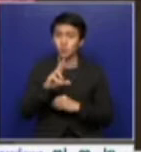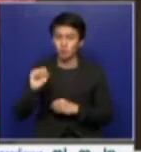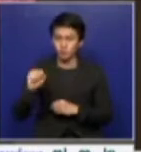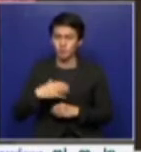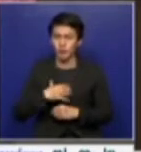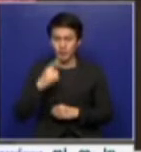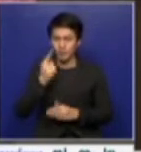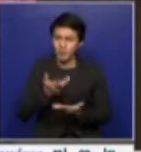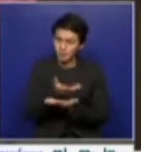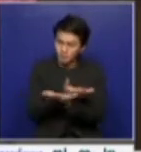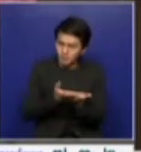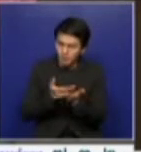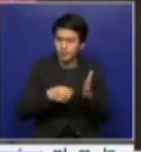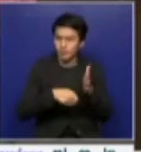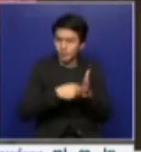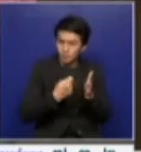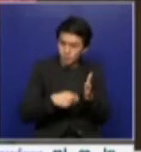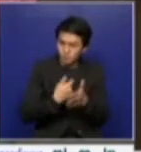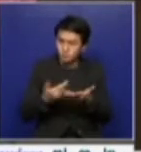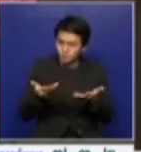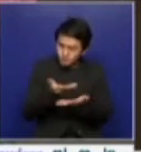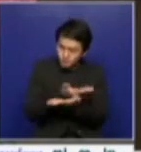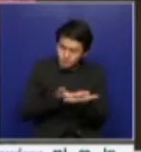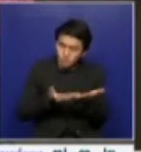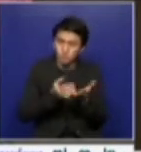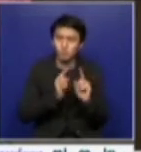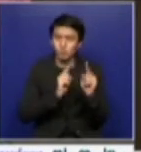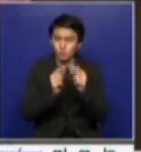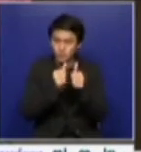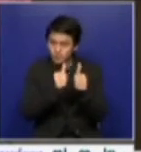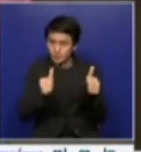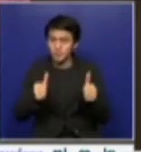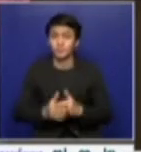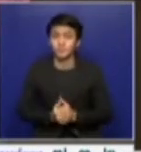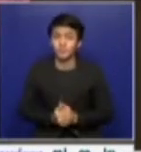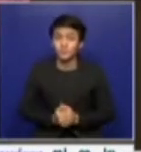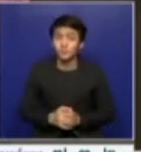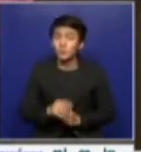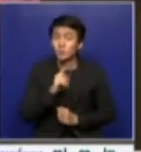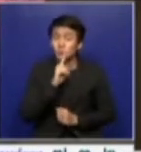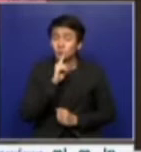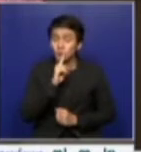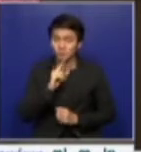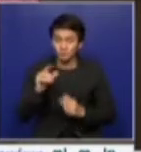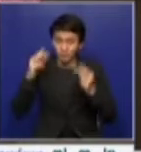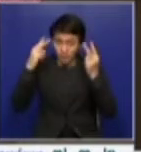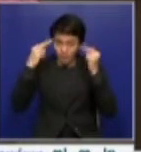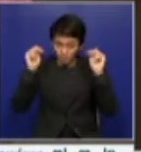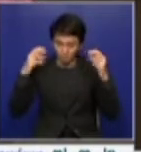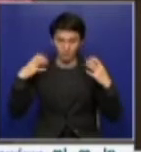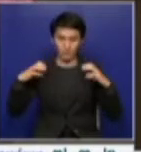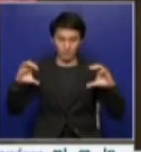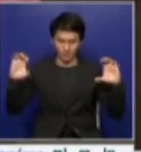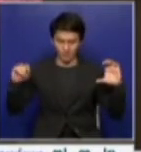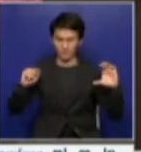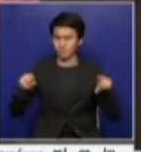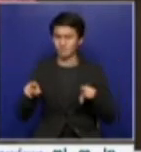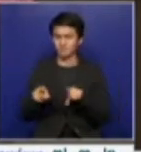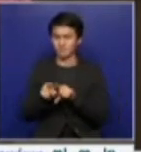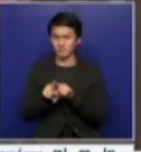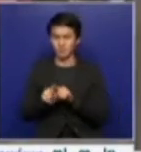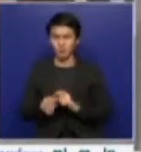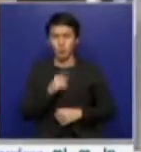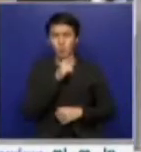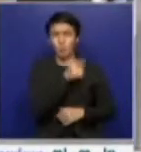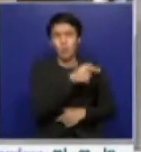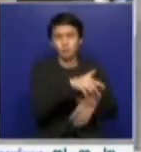สรรค์แต่ท่านประธานที่เคารพครับเมื่อรัฐบาลตั้งโจทย์ปัญหาผิดพลาดโดยการโยนความผิดให้กับ